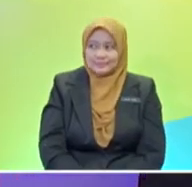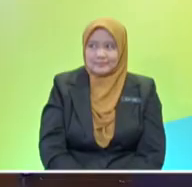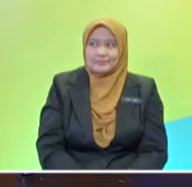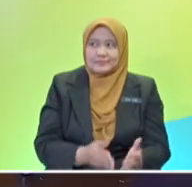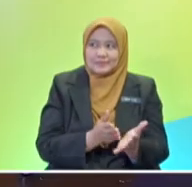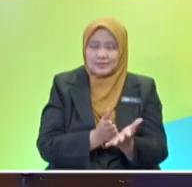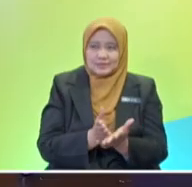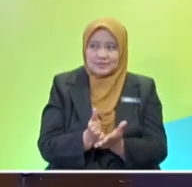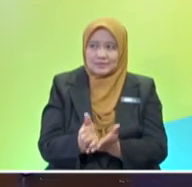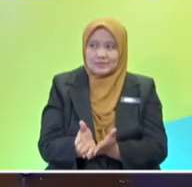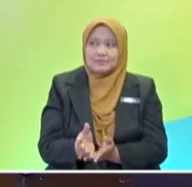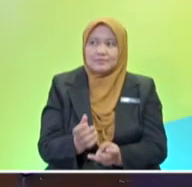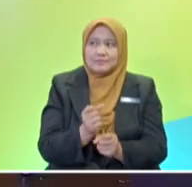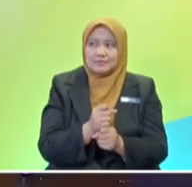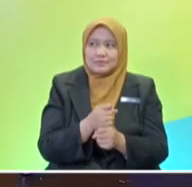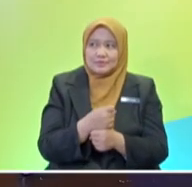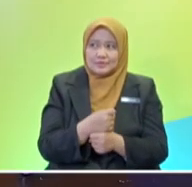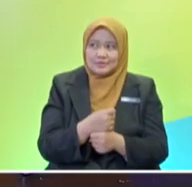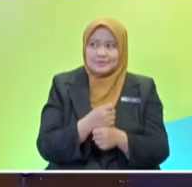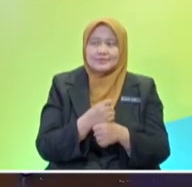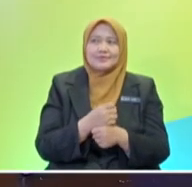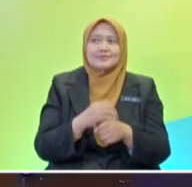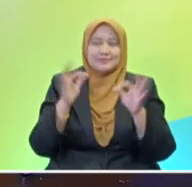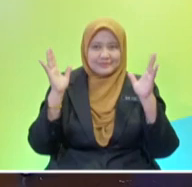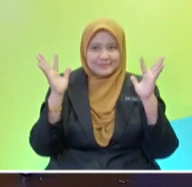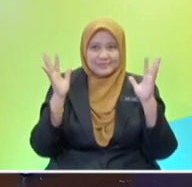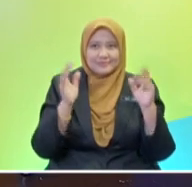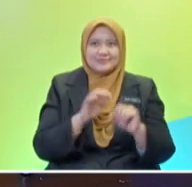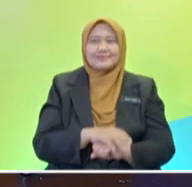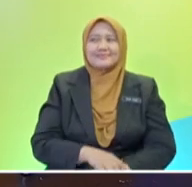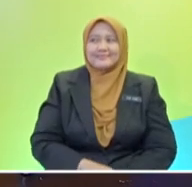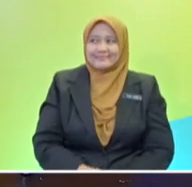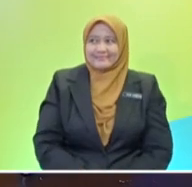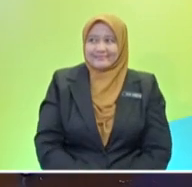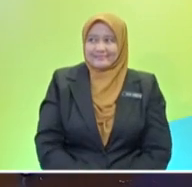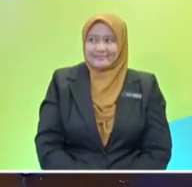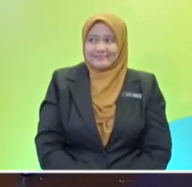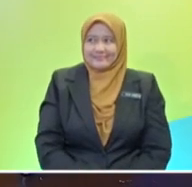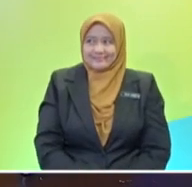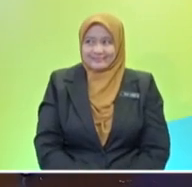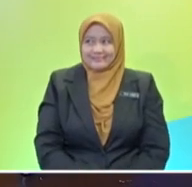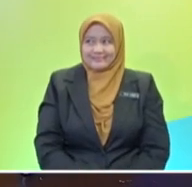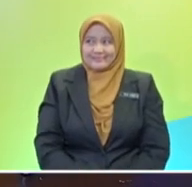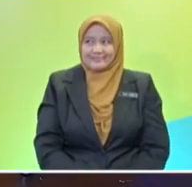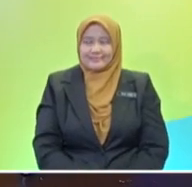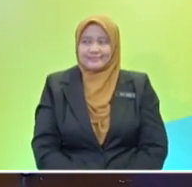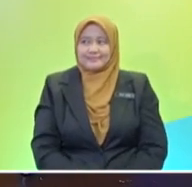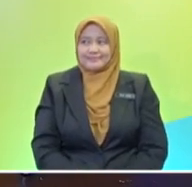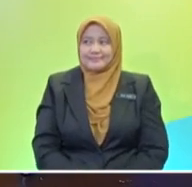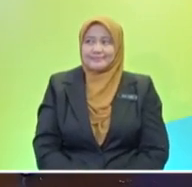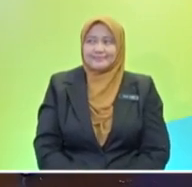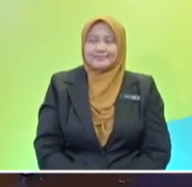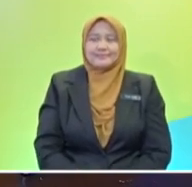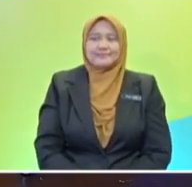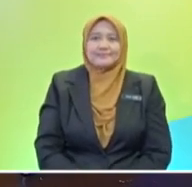seterusnya, mari kita... tepuklah untuk Din. Tadi kita tepuk, tiba-tiba kita tak tepuk. Tepuk. Okey. Sekarang kita